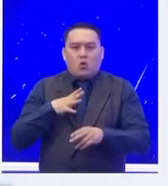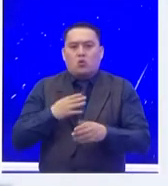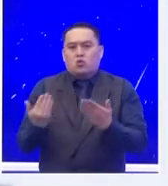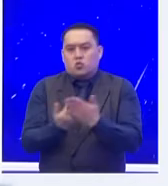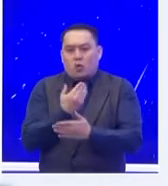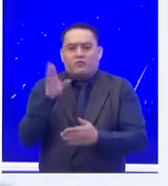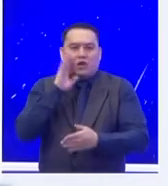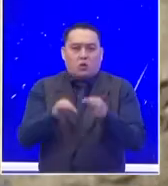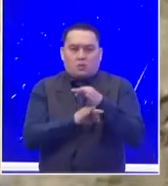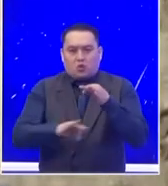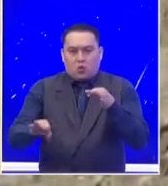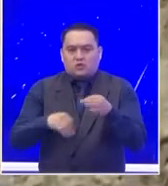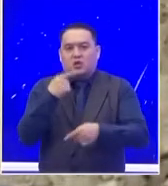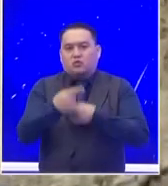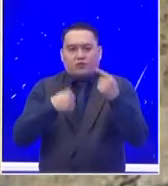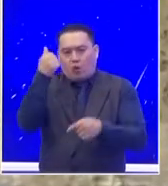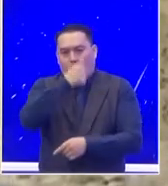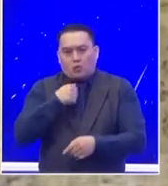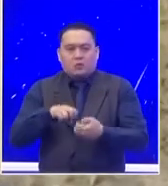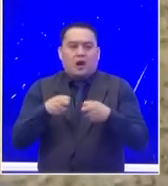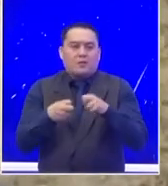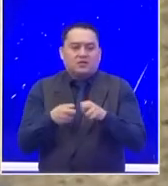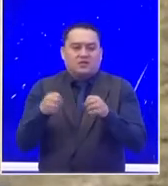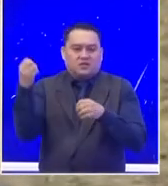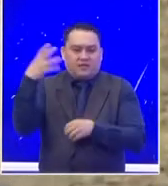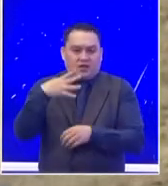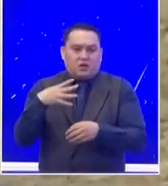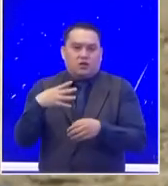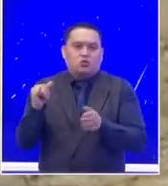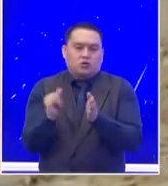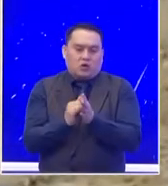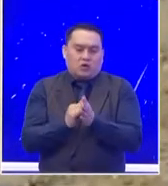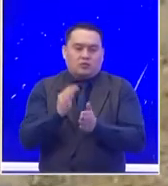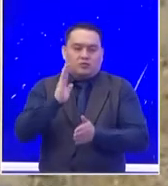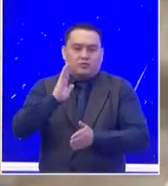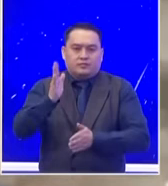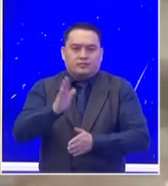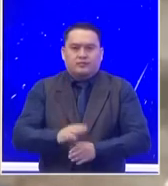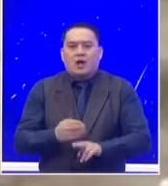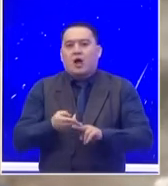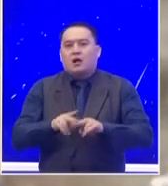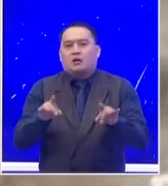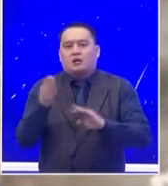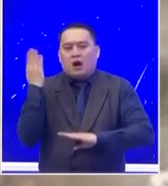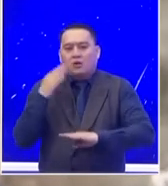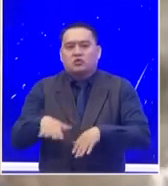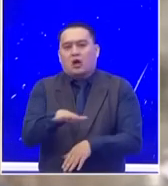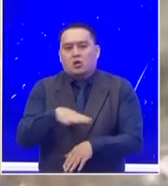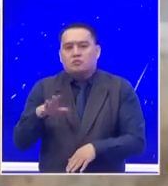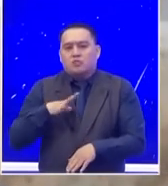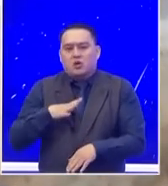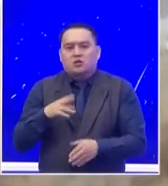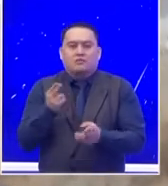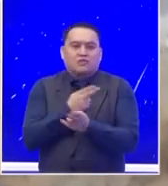новый водопровод проведут до конца года, а проблемы со светом будут устранены в самое ближайшее время. Раньше эта территория была